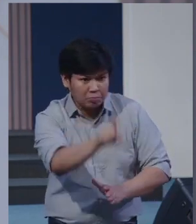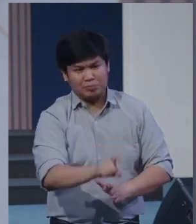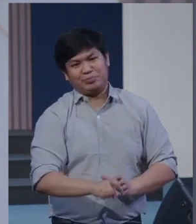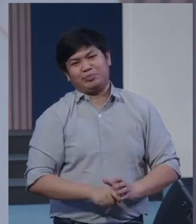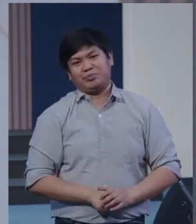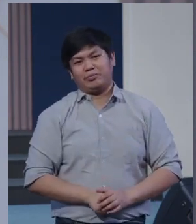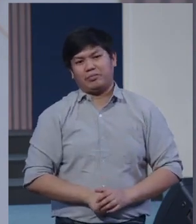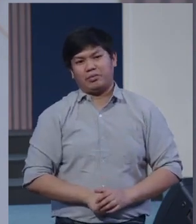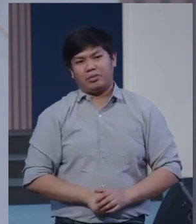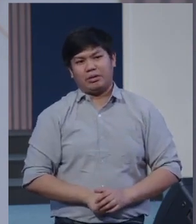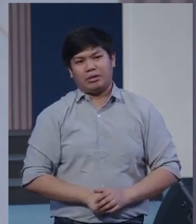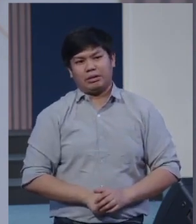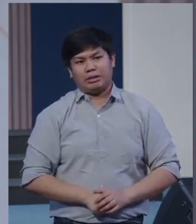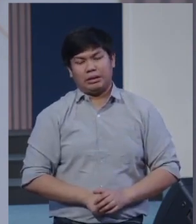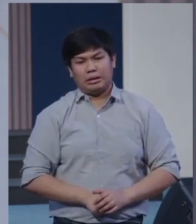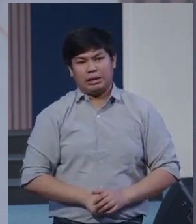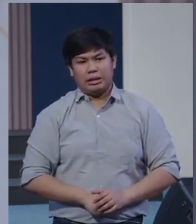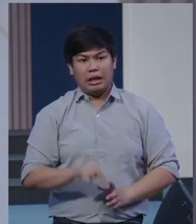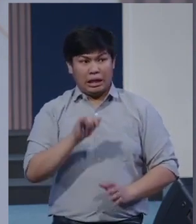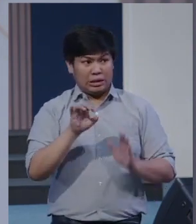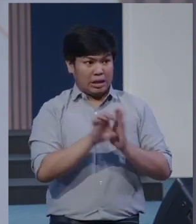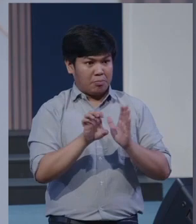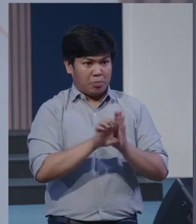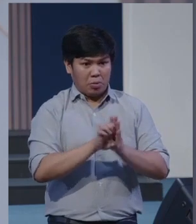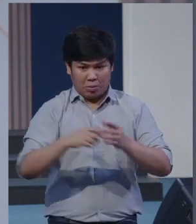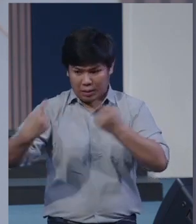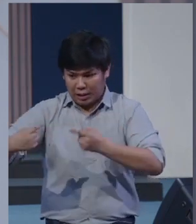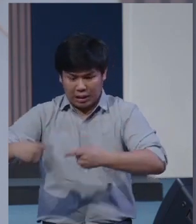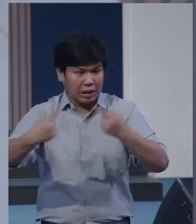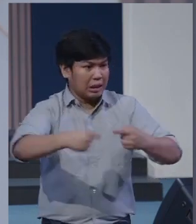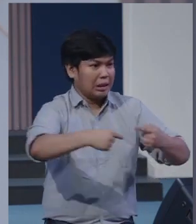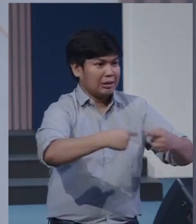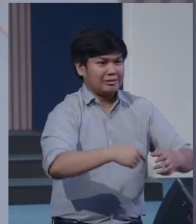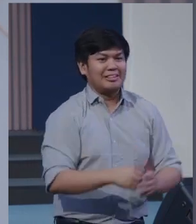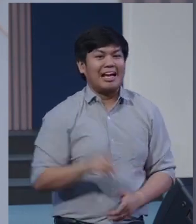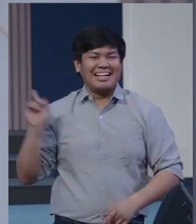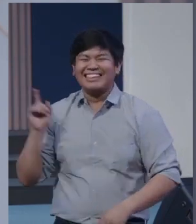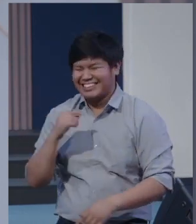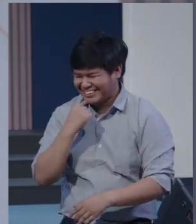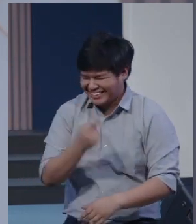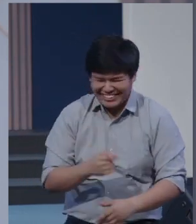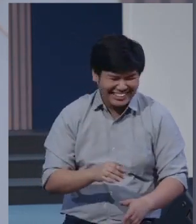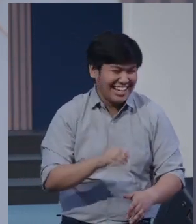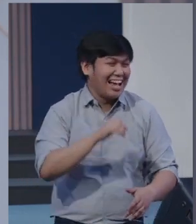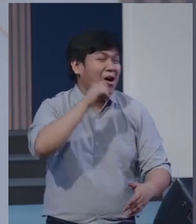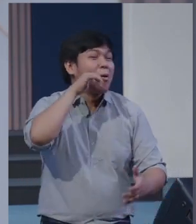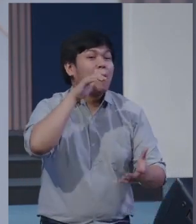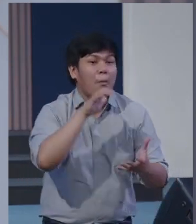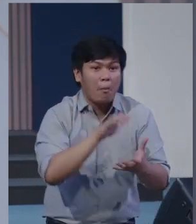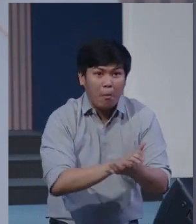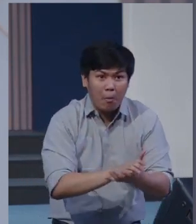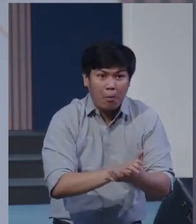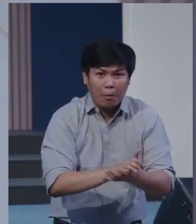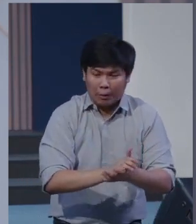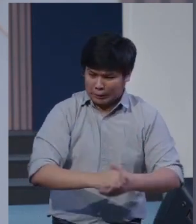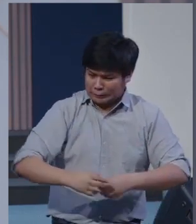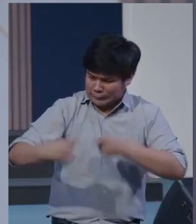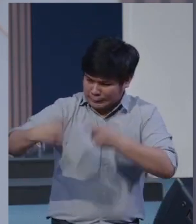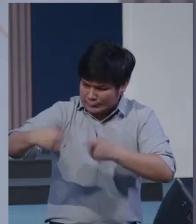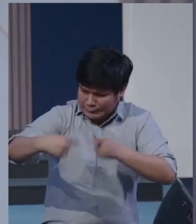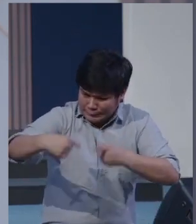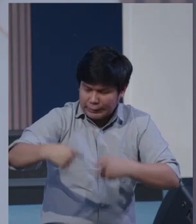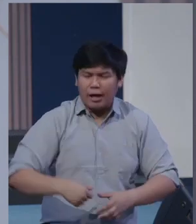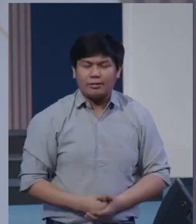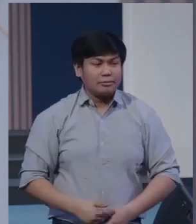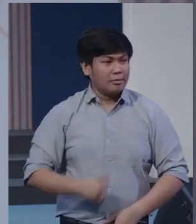na gusto niyo lang matigil yung kakatak ng asawa ninyo kaya ang sasabihin mo O sige